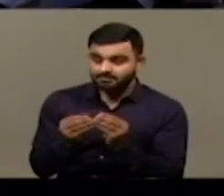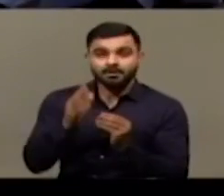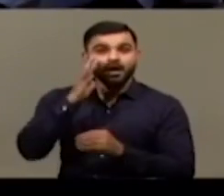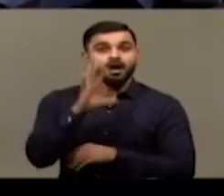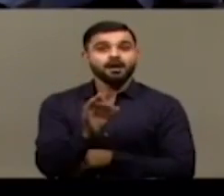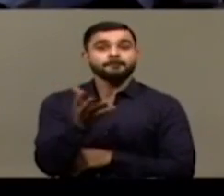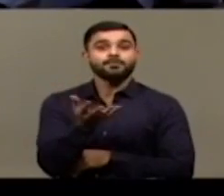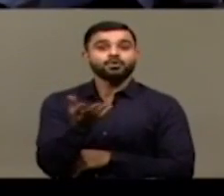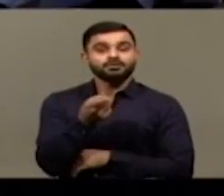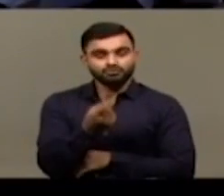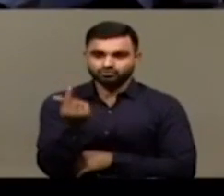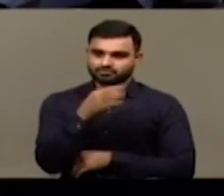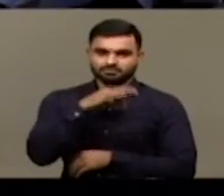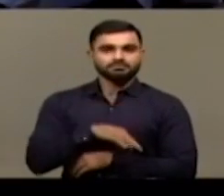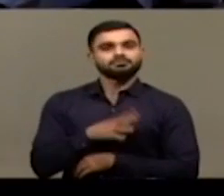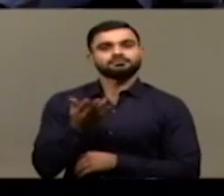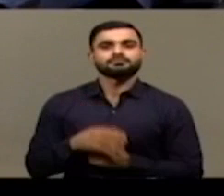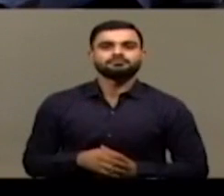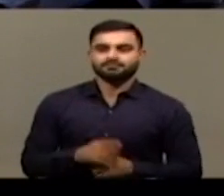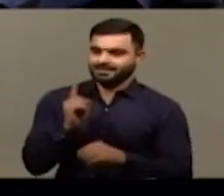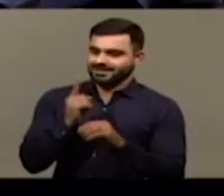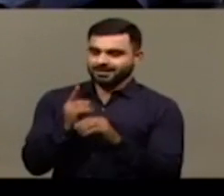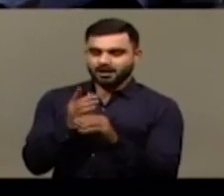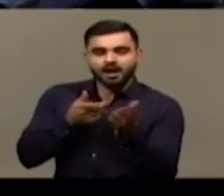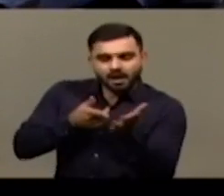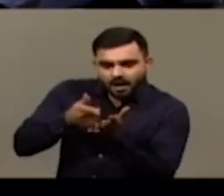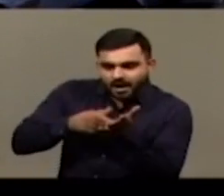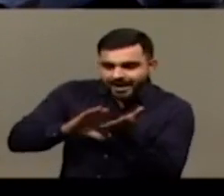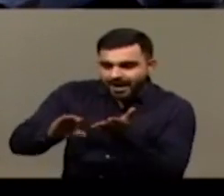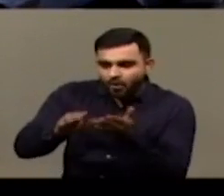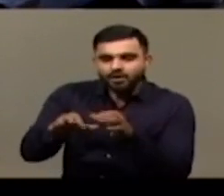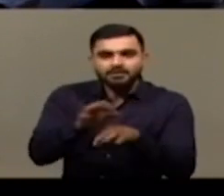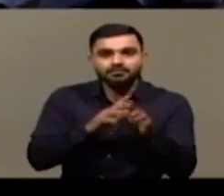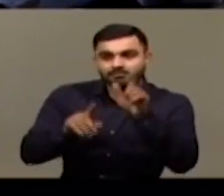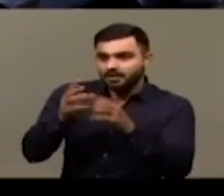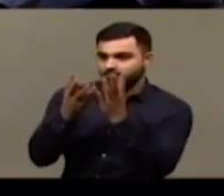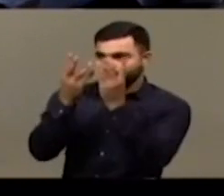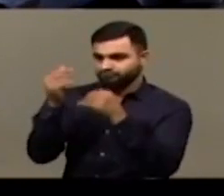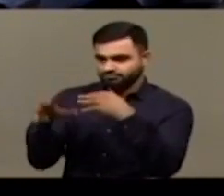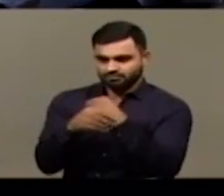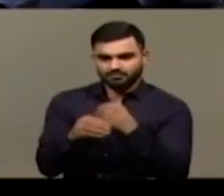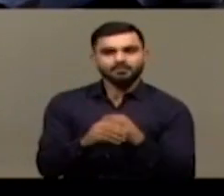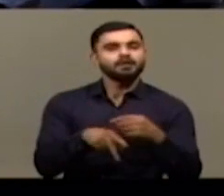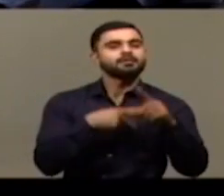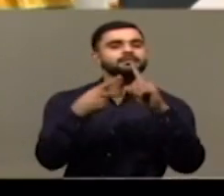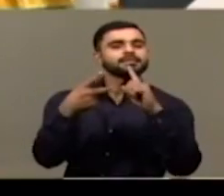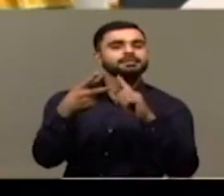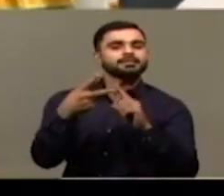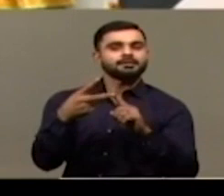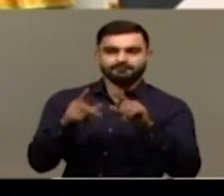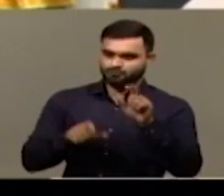लेवल लाभार्थी की संख्या बढ़ाने में वो एक है, और दूसरी बात, जब हम एक सेपरेट डिपार्टमेंट बनाते हैं